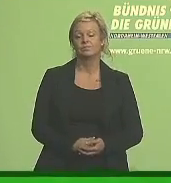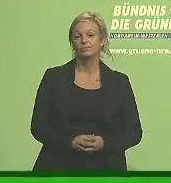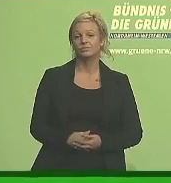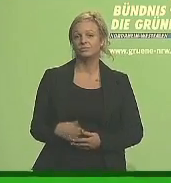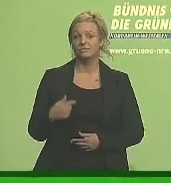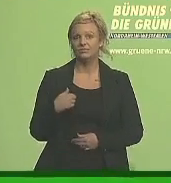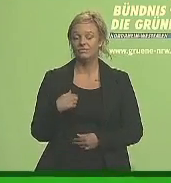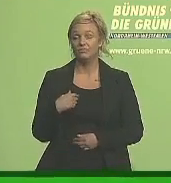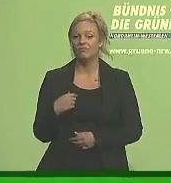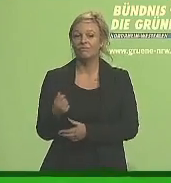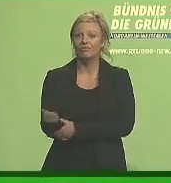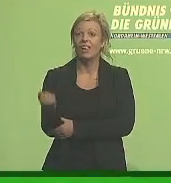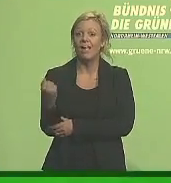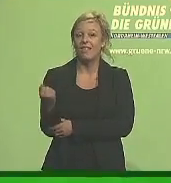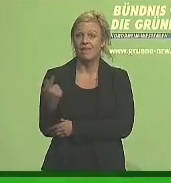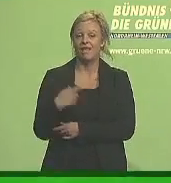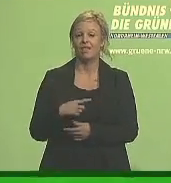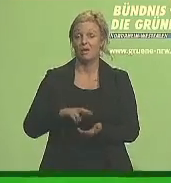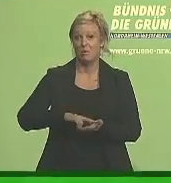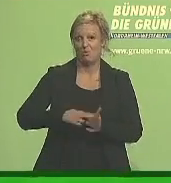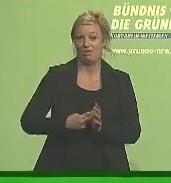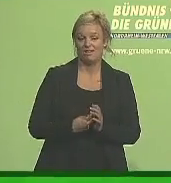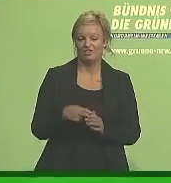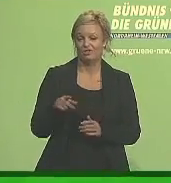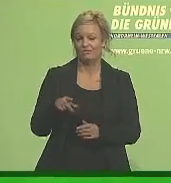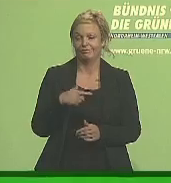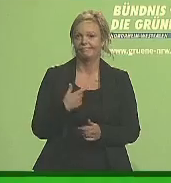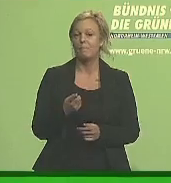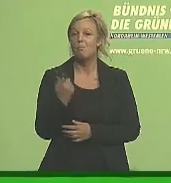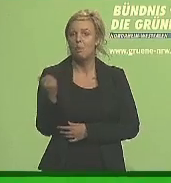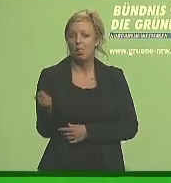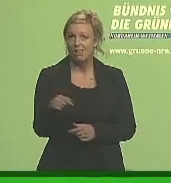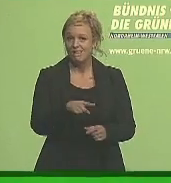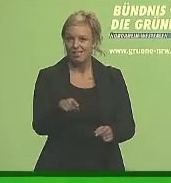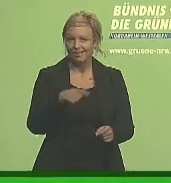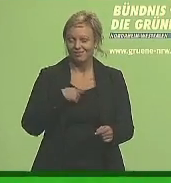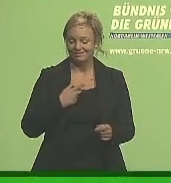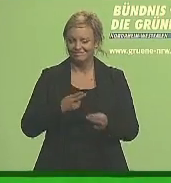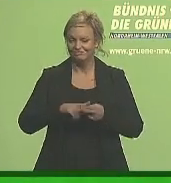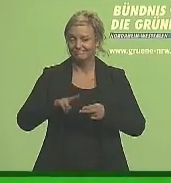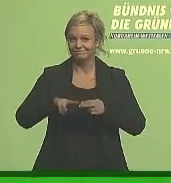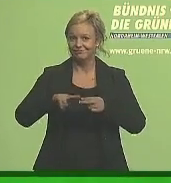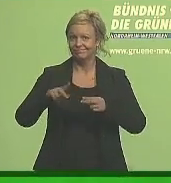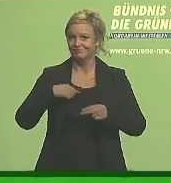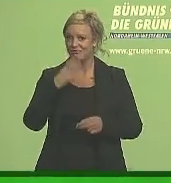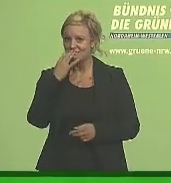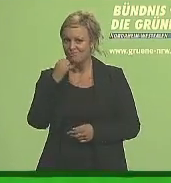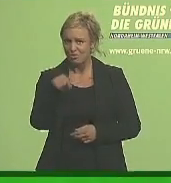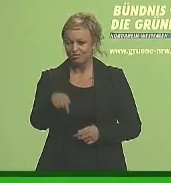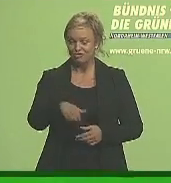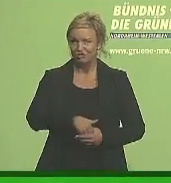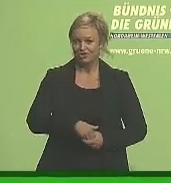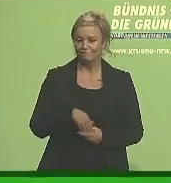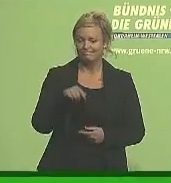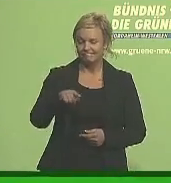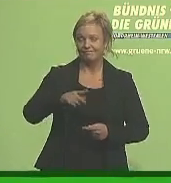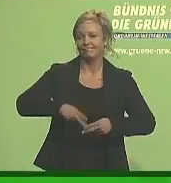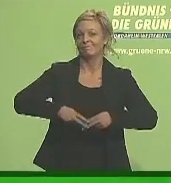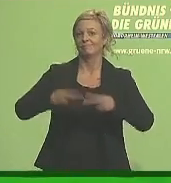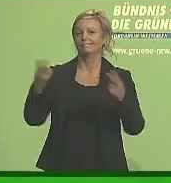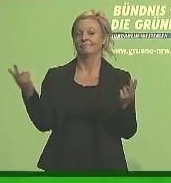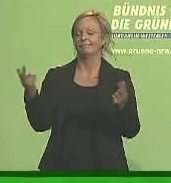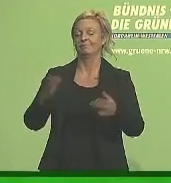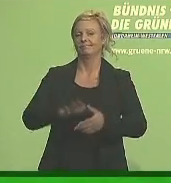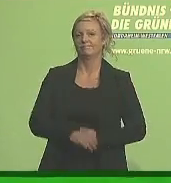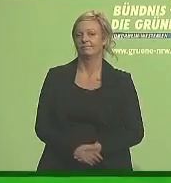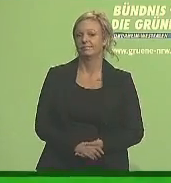wir den energiepolitischen Schrotthaufen, den uns Schwarz-Gelb nächstes Jahr in Berlin hinterlassen wird, wenn wir diesen Schrotthaufen übernehmen, ihn auch dann